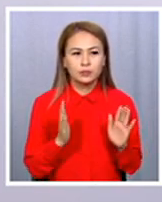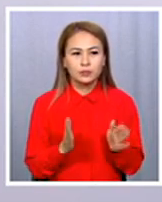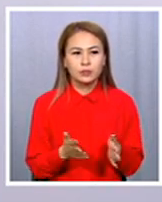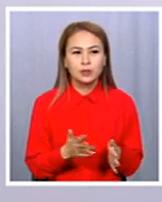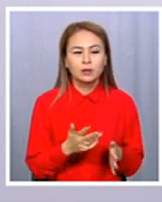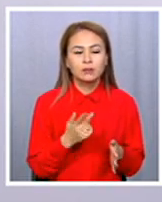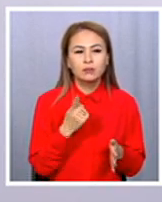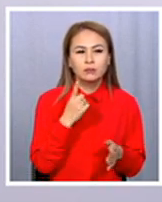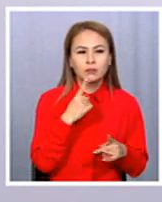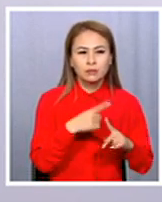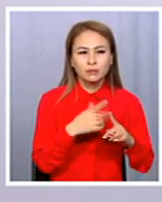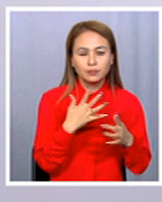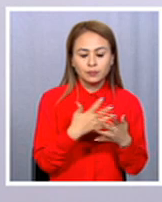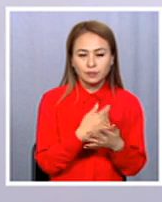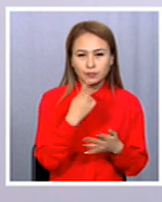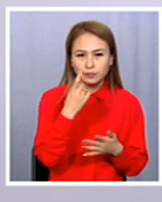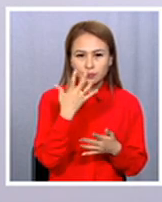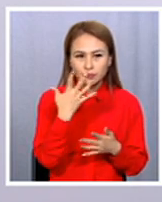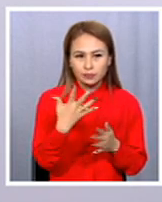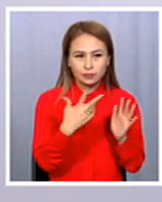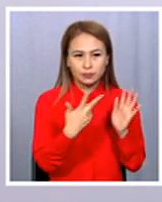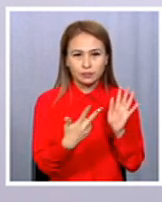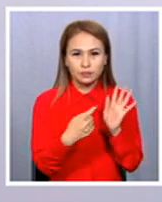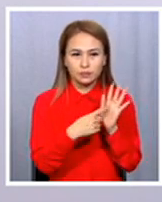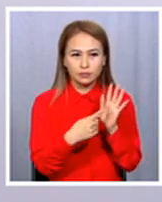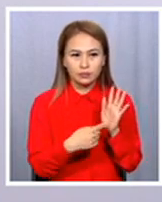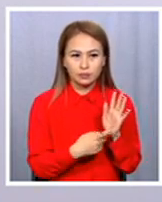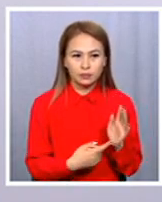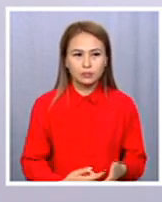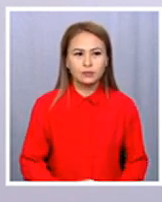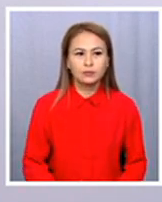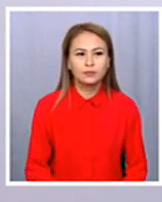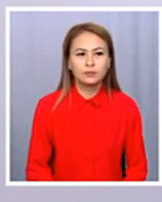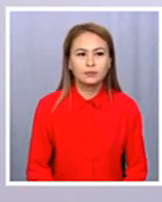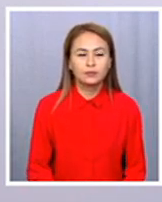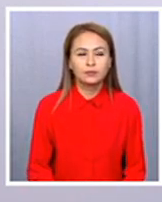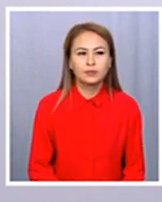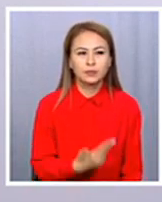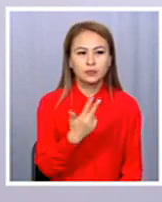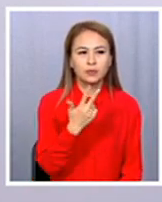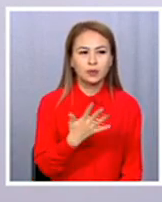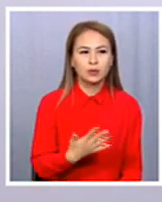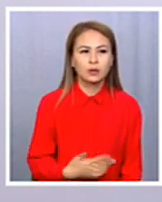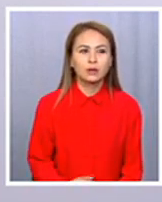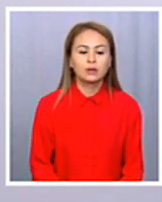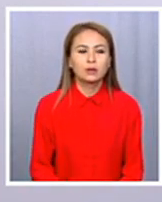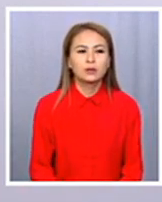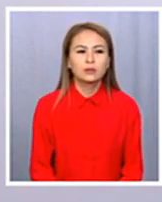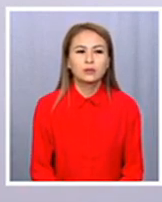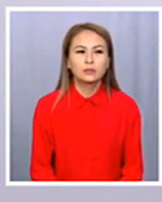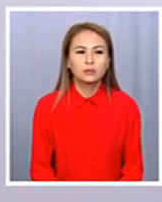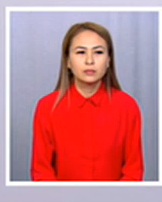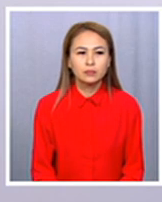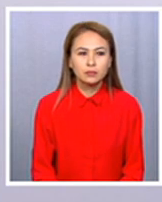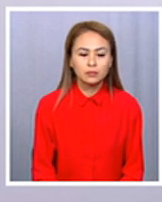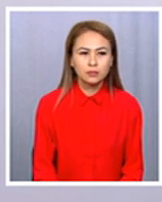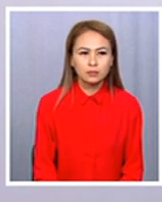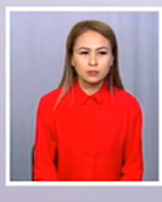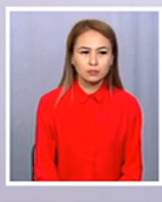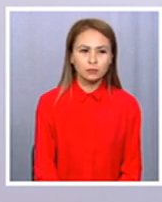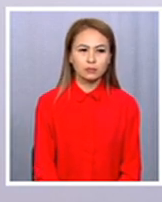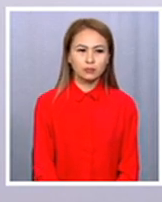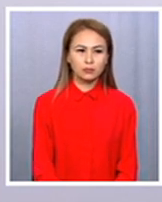табу үшін әрине 105-ті 3-ке бөлеміз. X тең болады 35. Балар, есеп әлі аяқталған жоқ. Біз